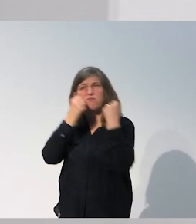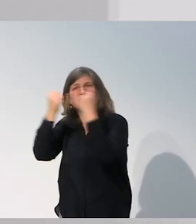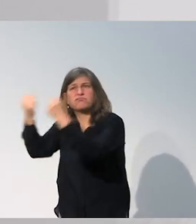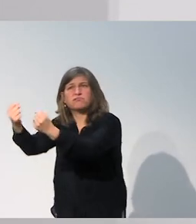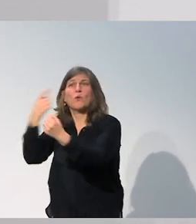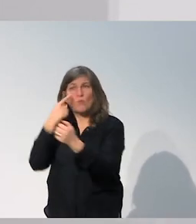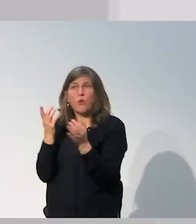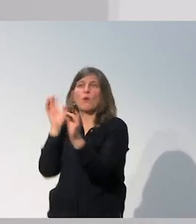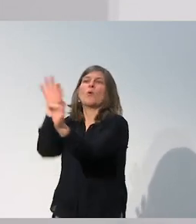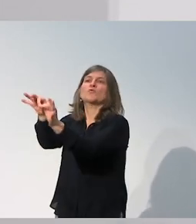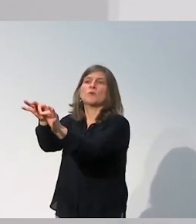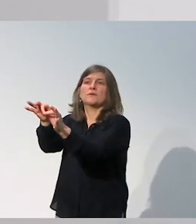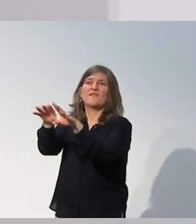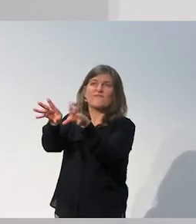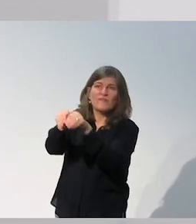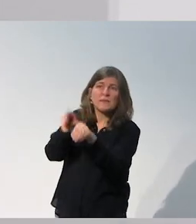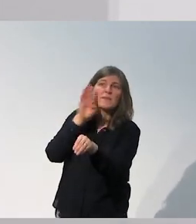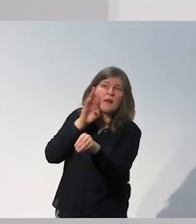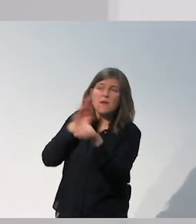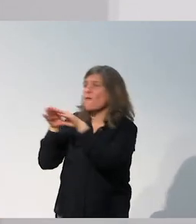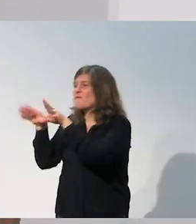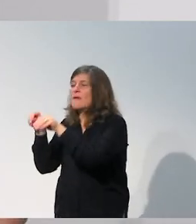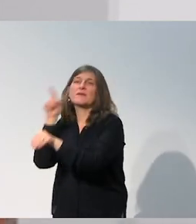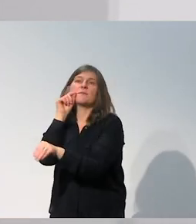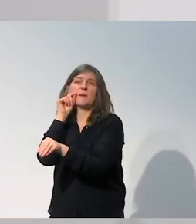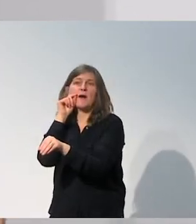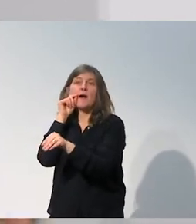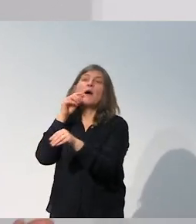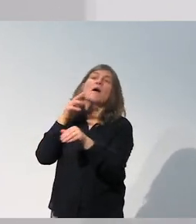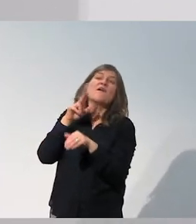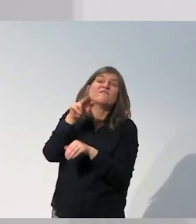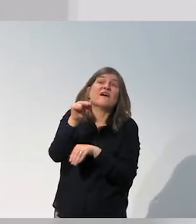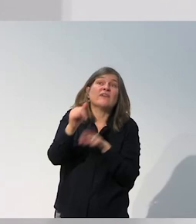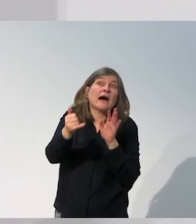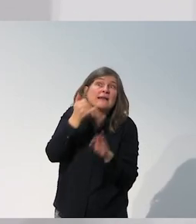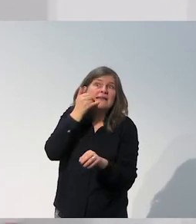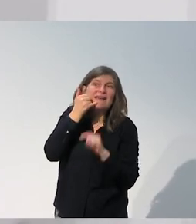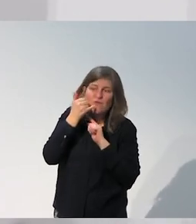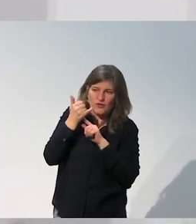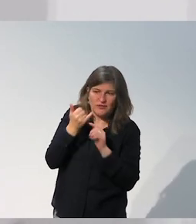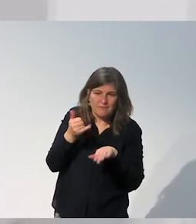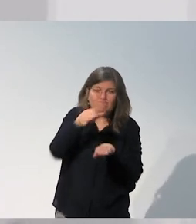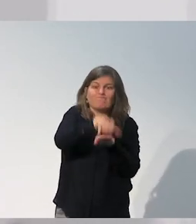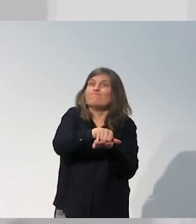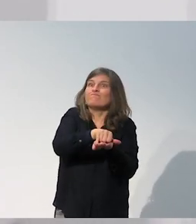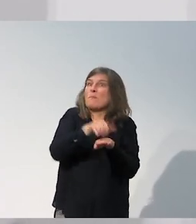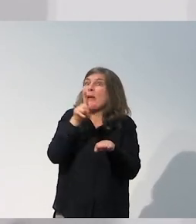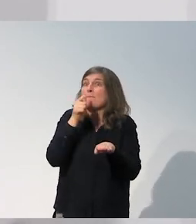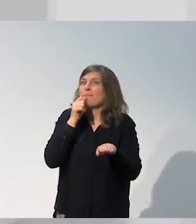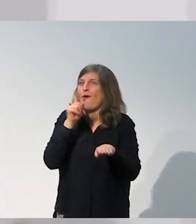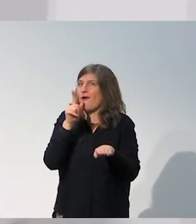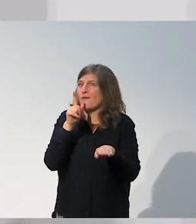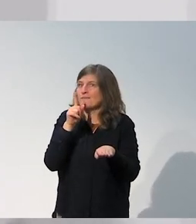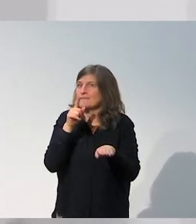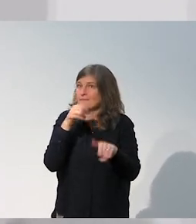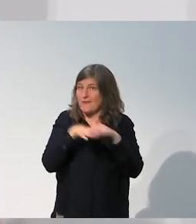aller retrouver les familles. Et on va avoir le téléphone, on est sur le point d'avoir le téléphone, mais on ne l'a pas encore, le